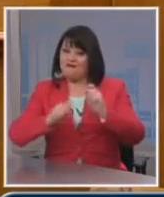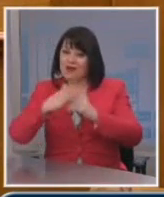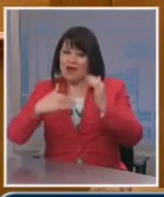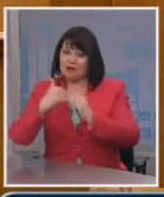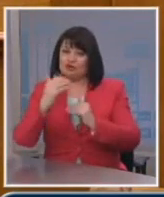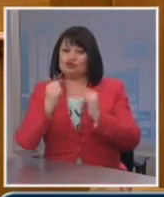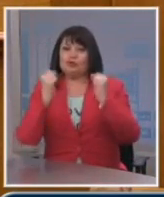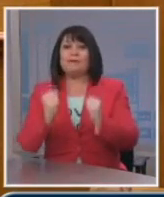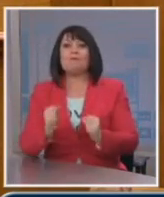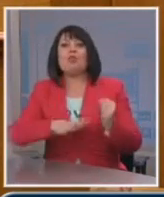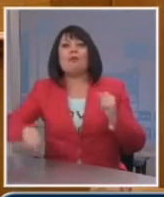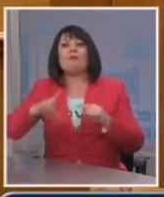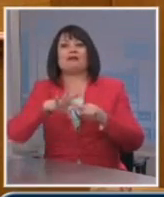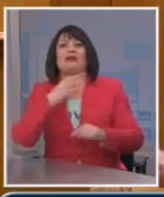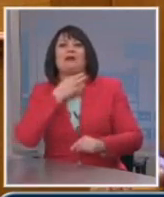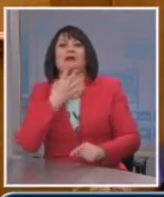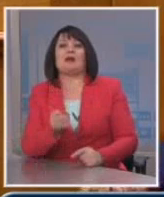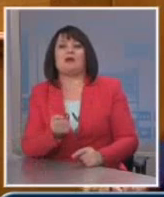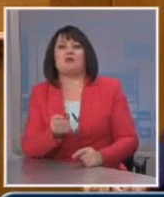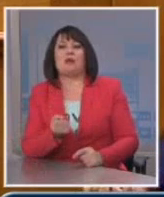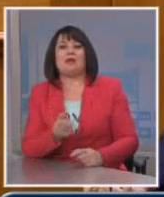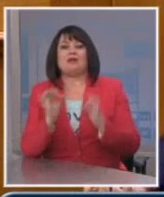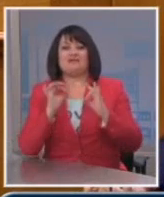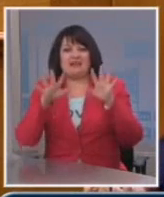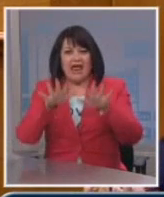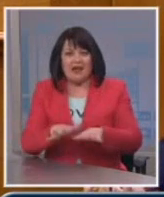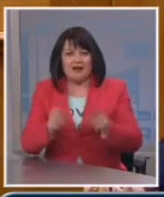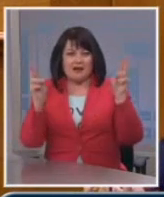τόσο ανάγκη έχει ο τόπος και βεβαίως να μειώσουμε την ανεργία.